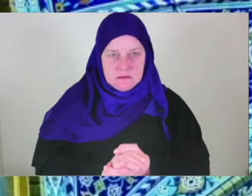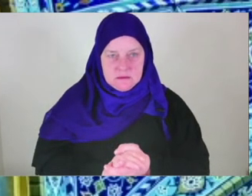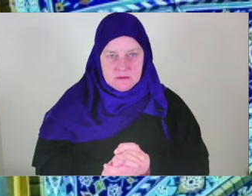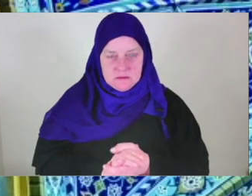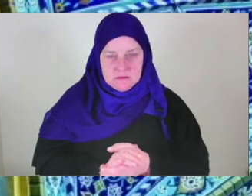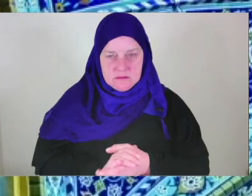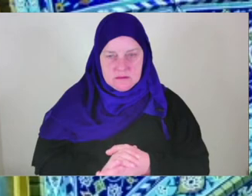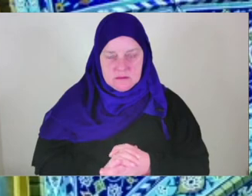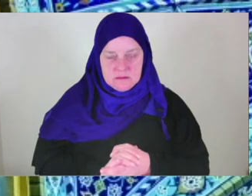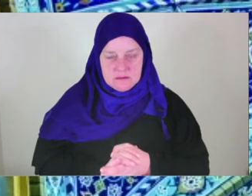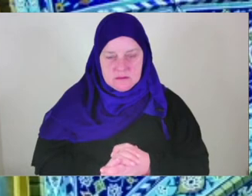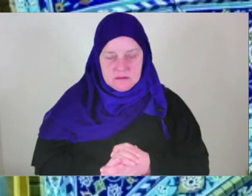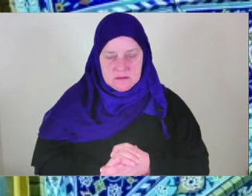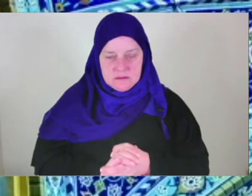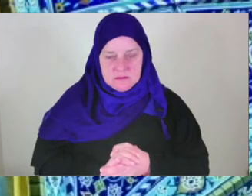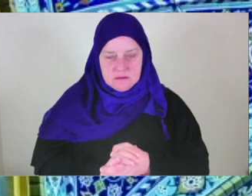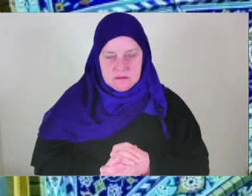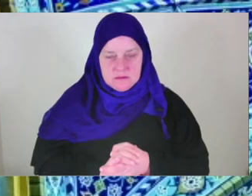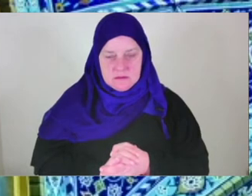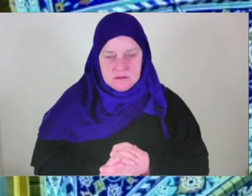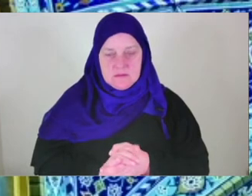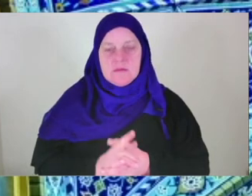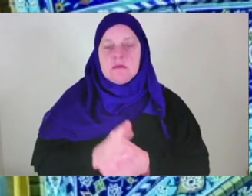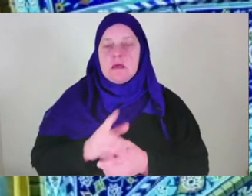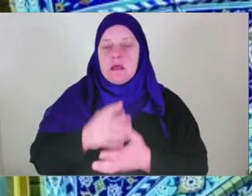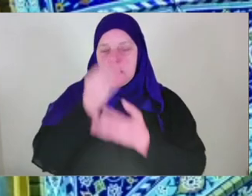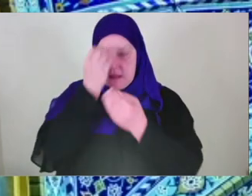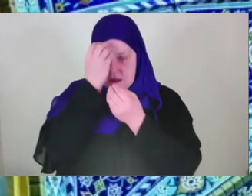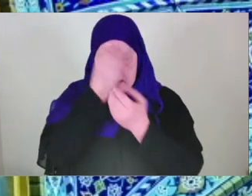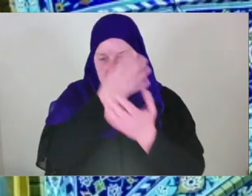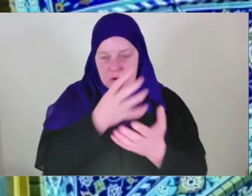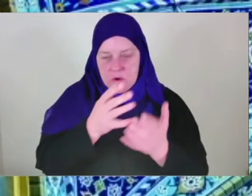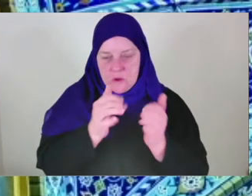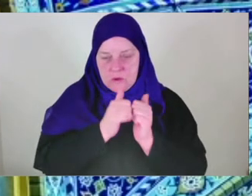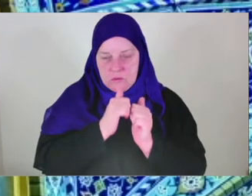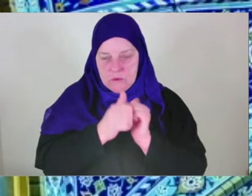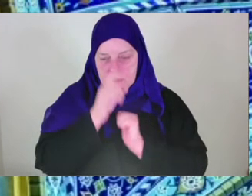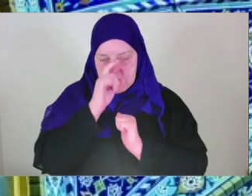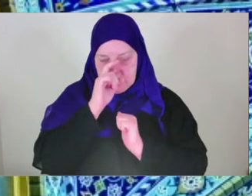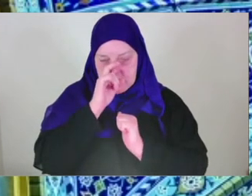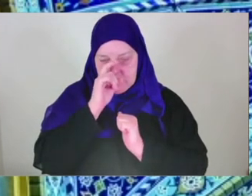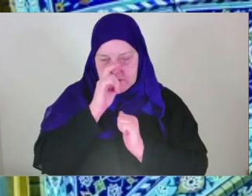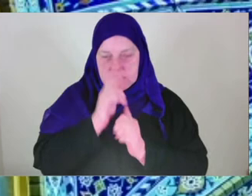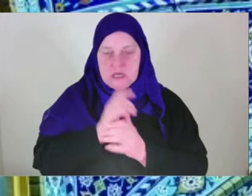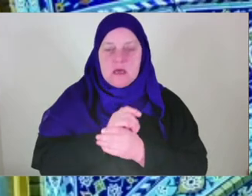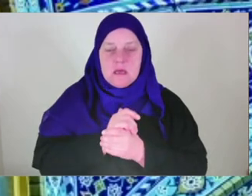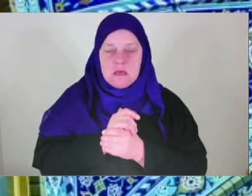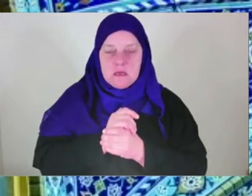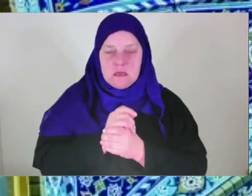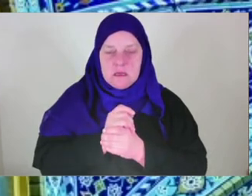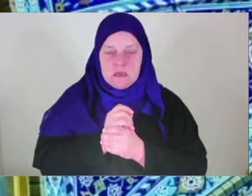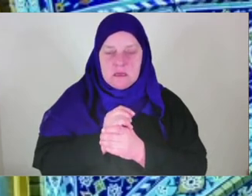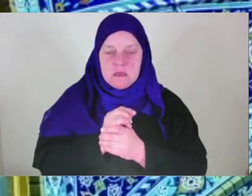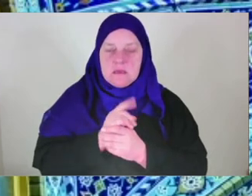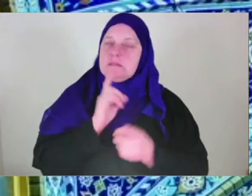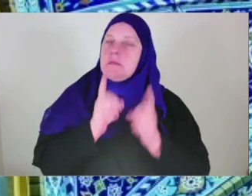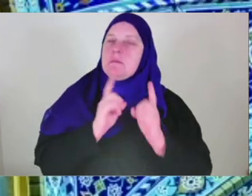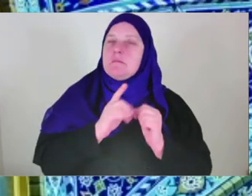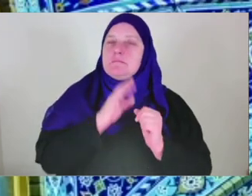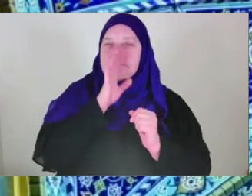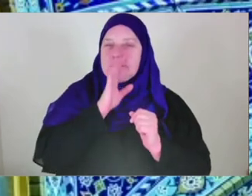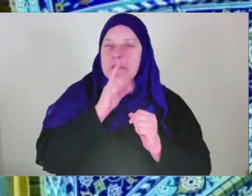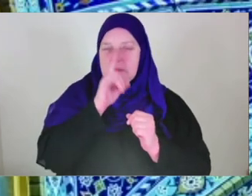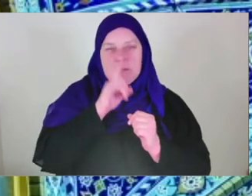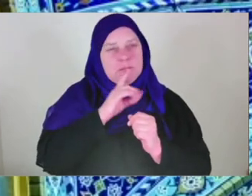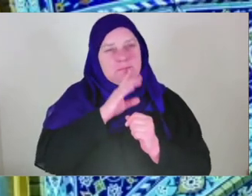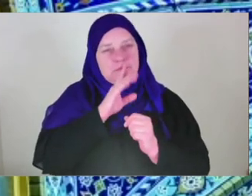صَدَقَةً. One thing all brothers and sisters, you need to be aware of, and there's usually a common misunderstanding here, and